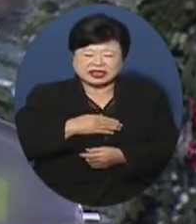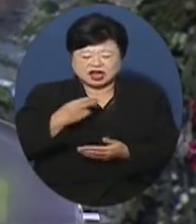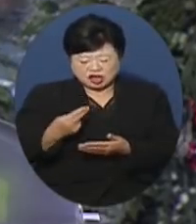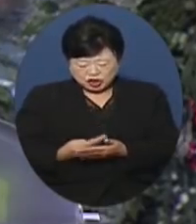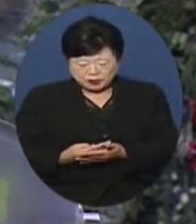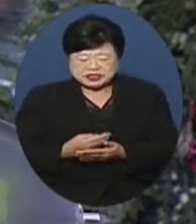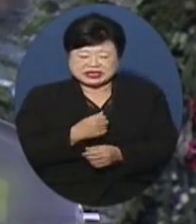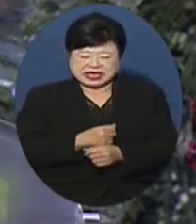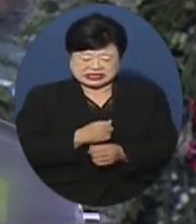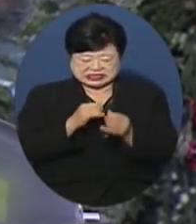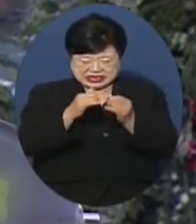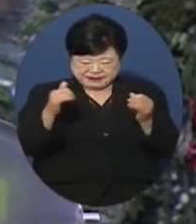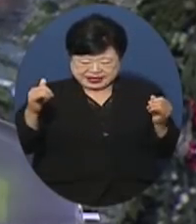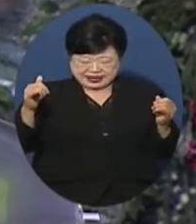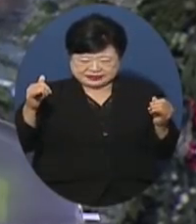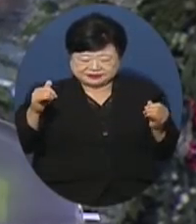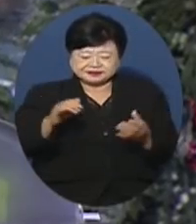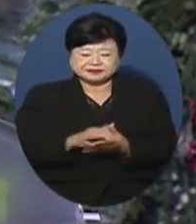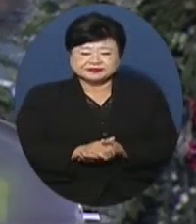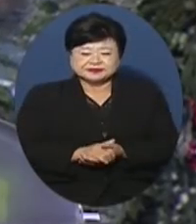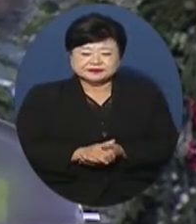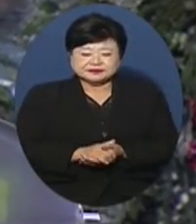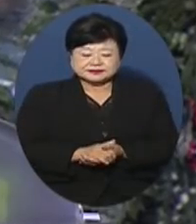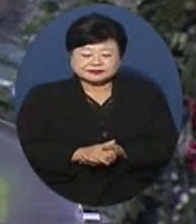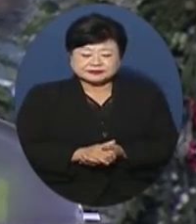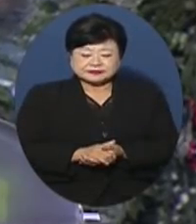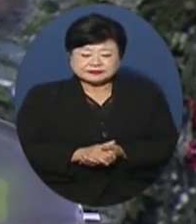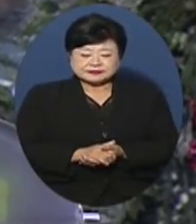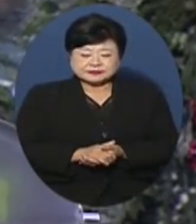넘어지게 하는 자로다 라고 말씀하셨습니다.